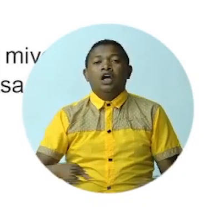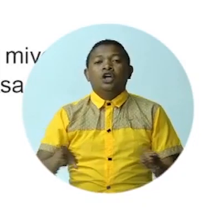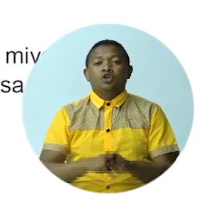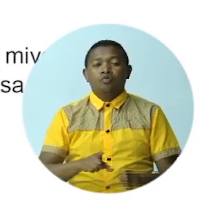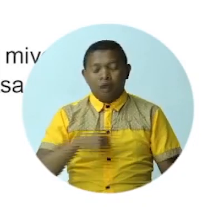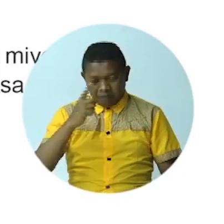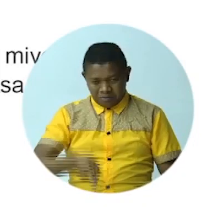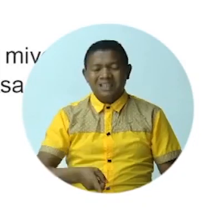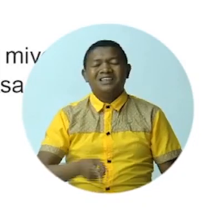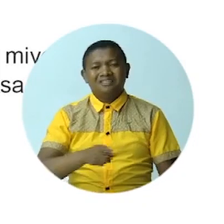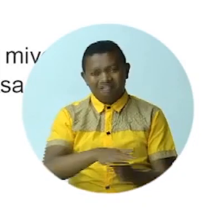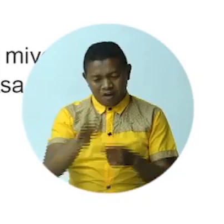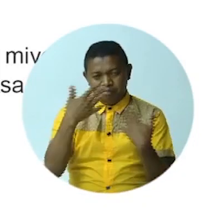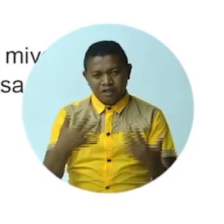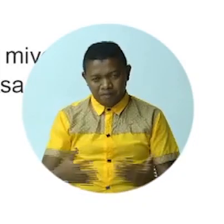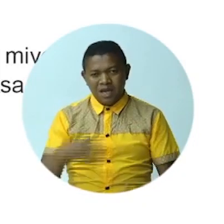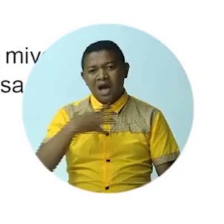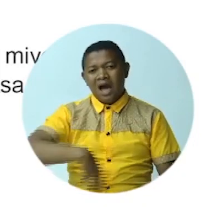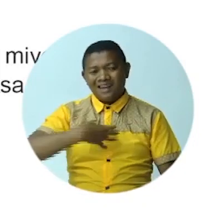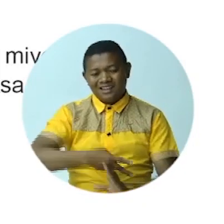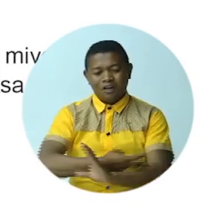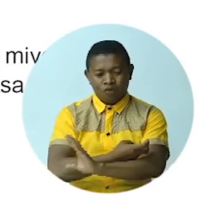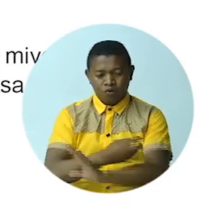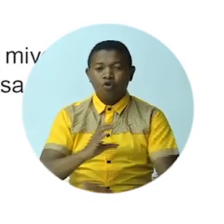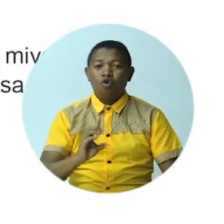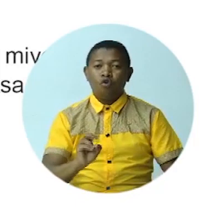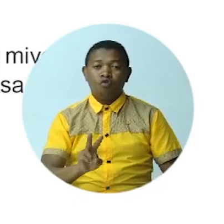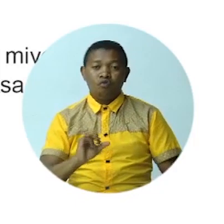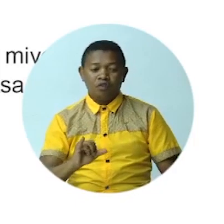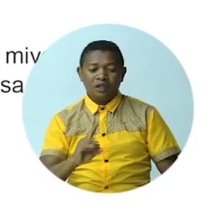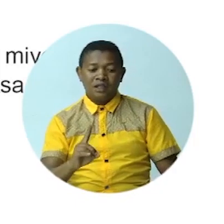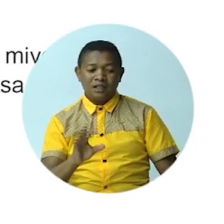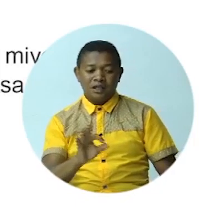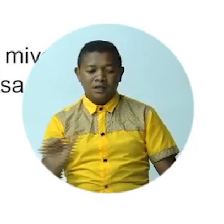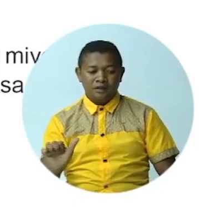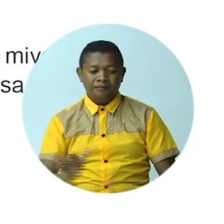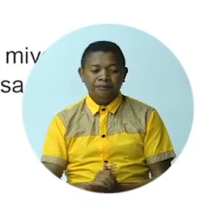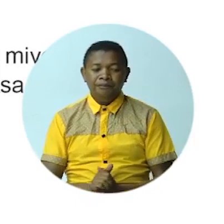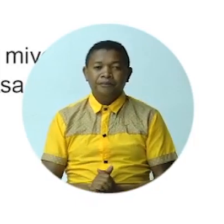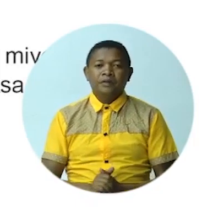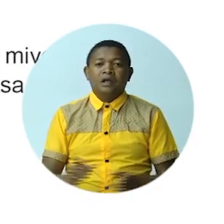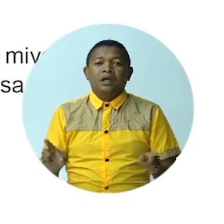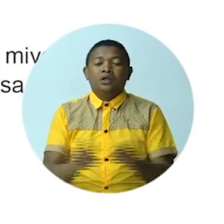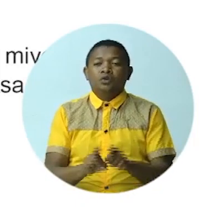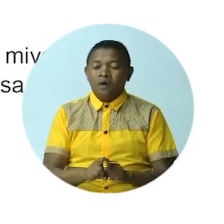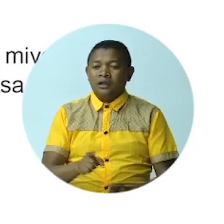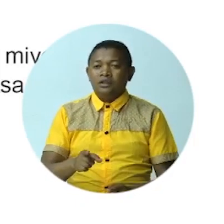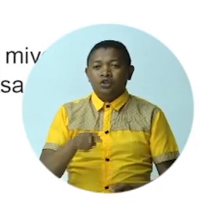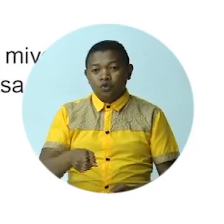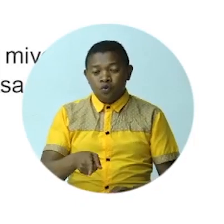anjakany izany valanaretina covid-19 zany ny fanaovana arovava orona